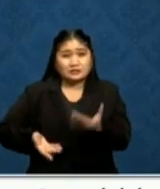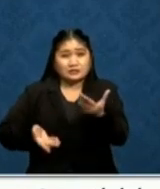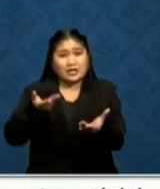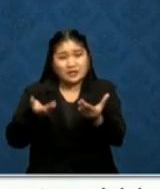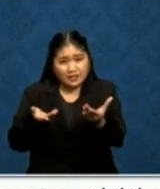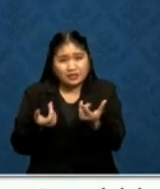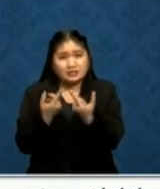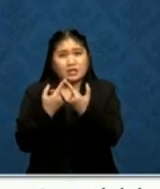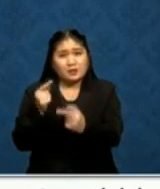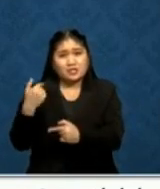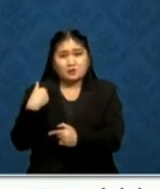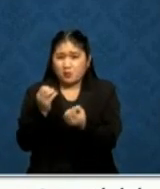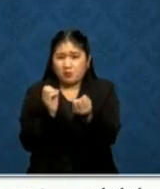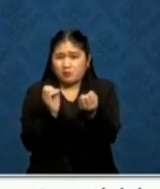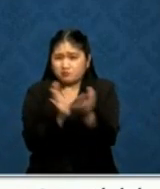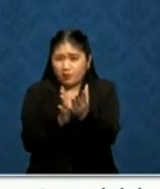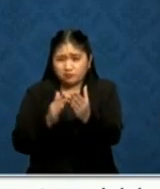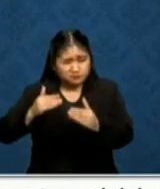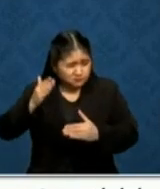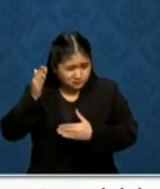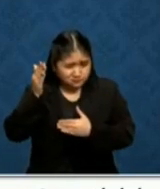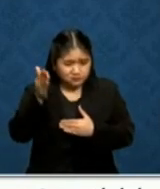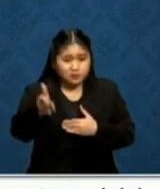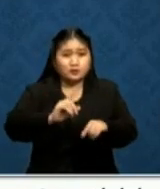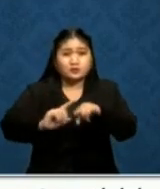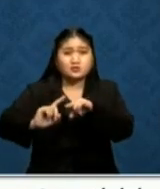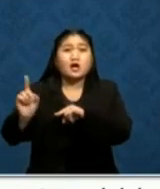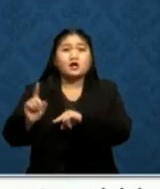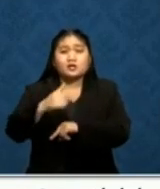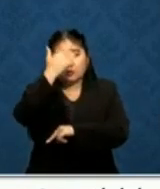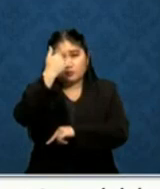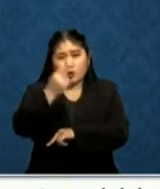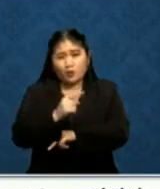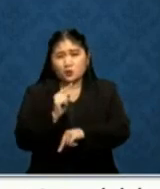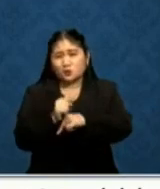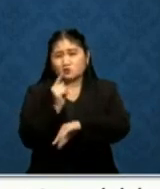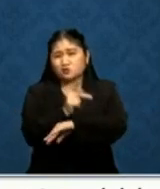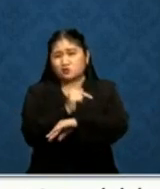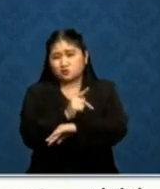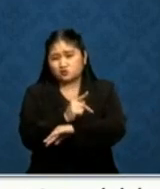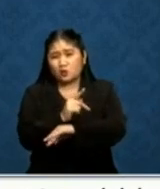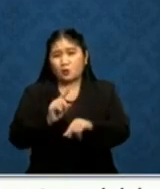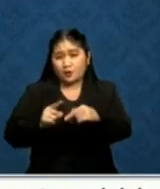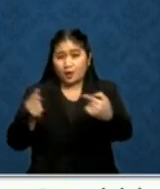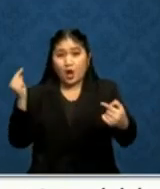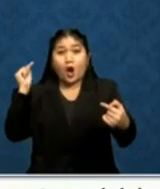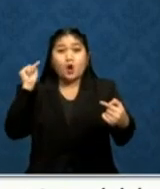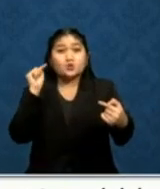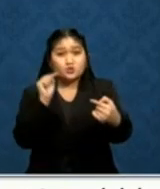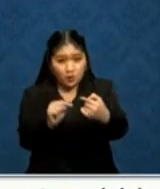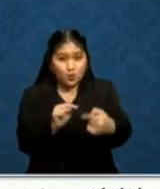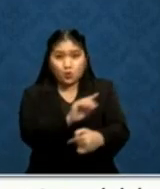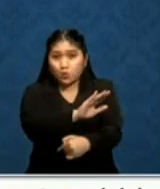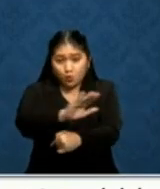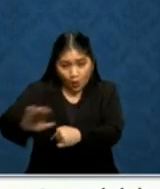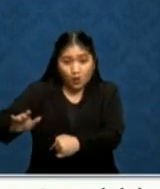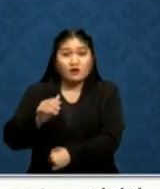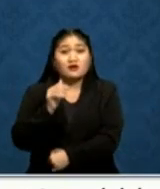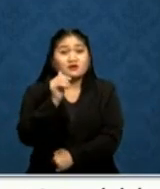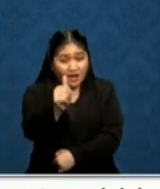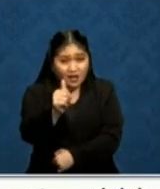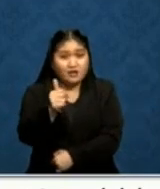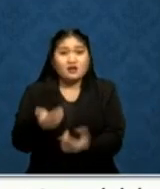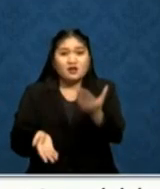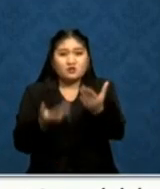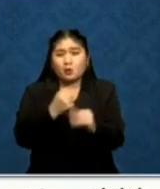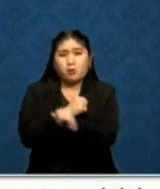มันยังมีสิ่งที่เป็นผลกระทบระยะยาวนะคะเพราะว่าการคุกคามทางเพศออนไลน์เนี่ยมันสามารถเข้าถึงตัวท่านได้ทุกที่ทุกเวลาท่านไม่ส